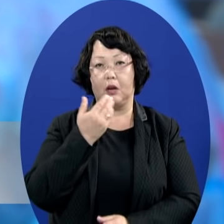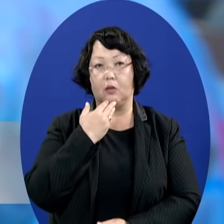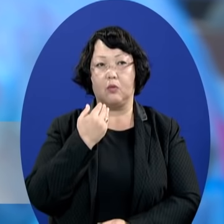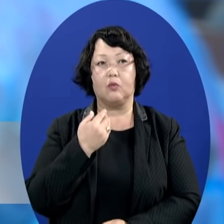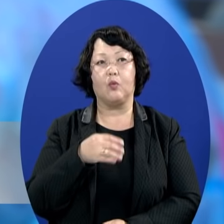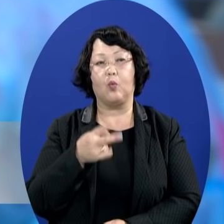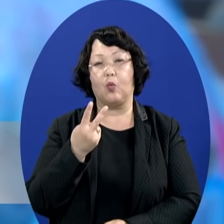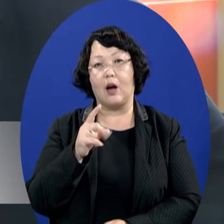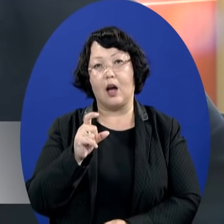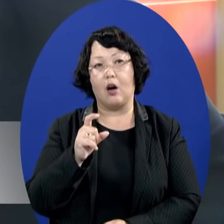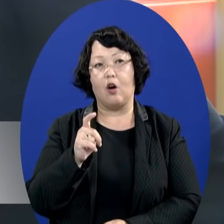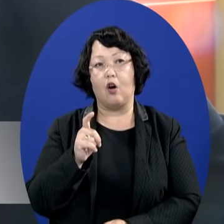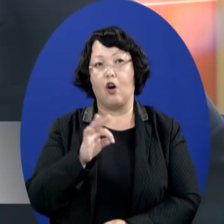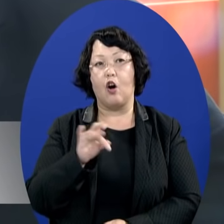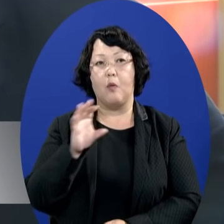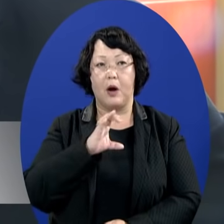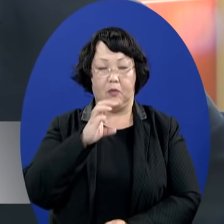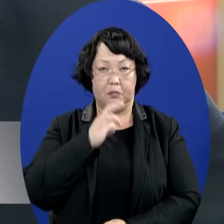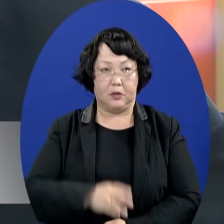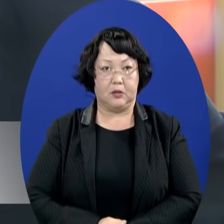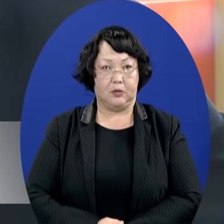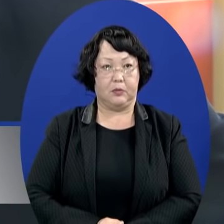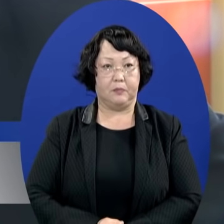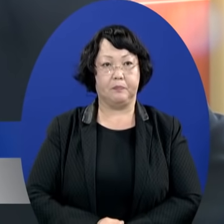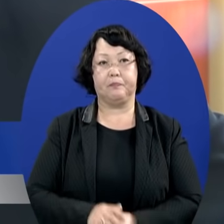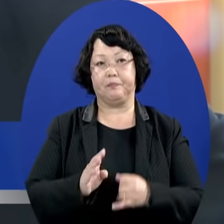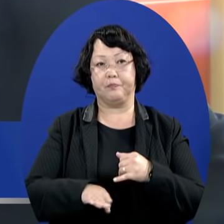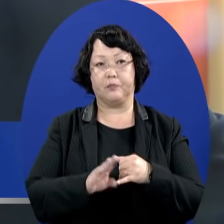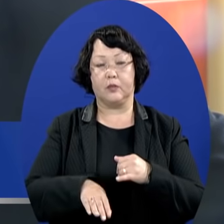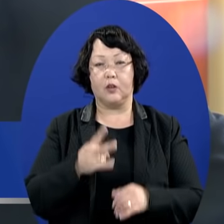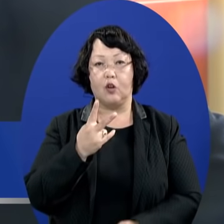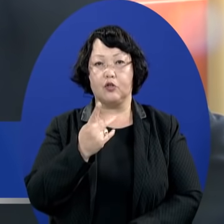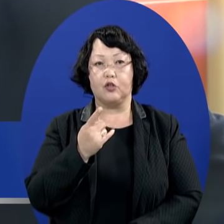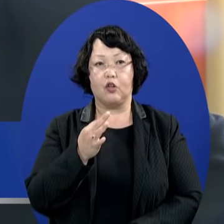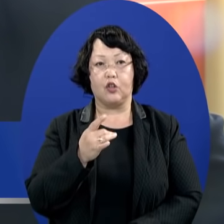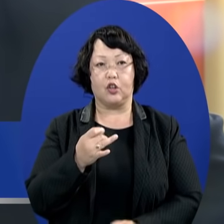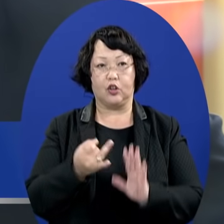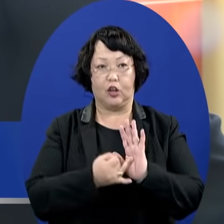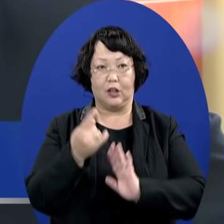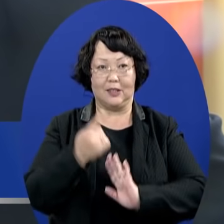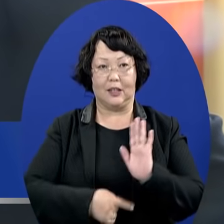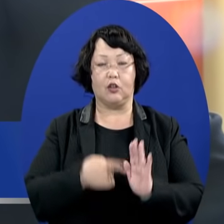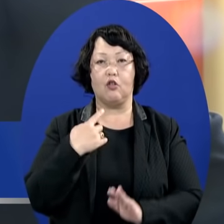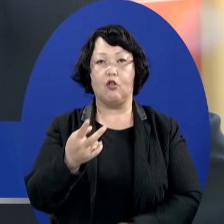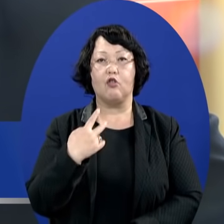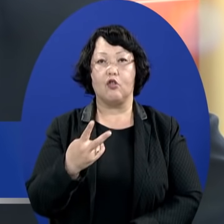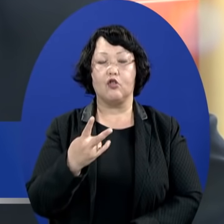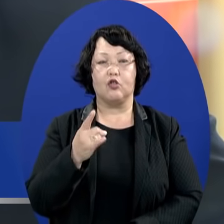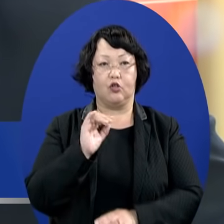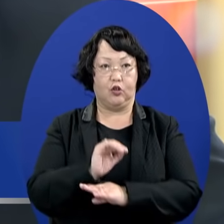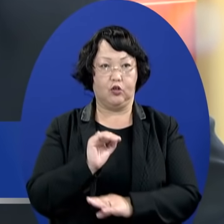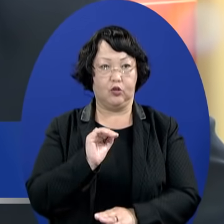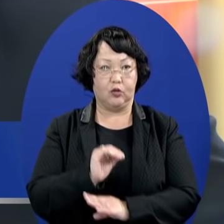мэдээлж байна. За хамгийн сүүлд 21 оны 7 сарын 22-ны өдөр бид